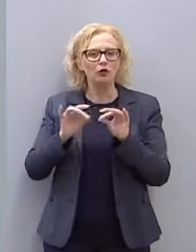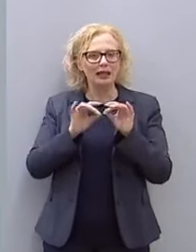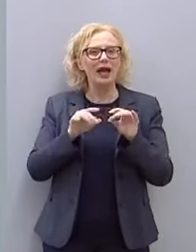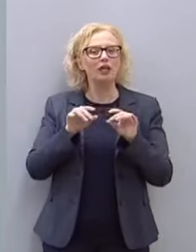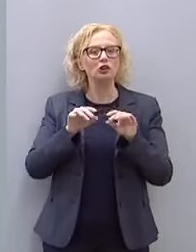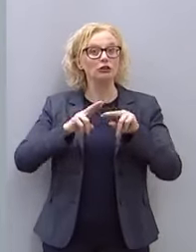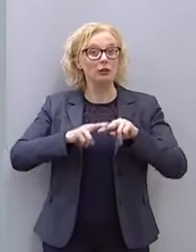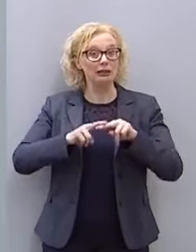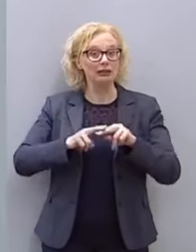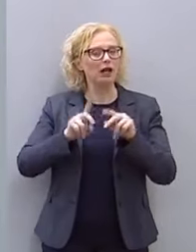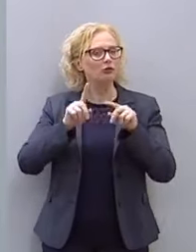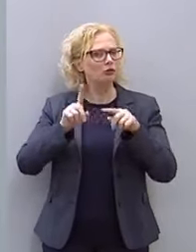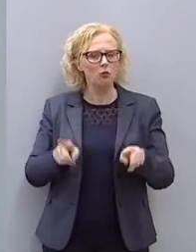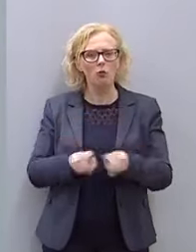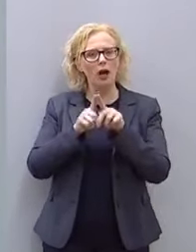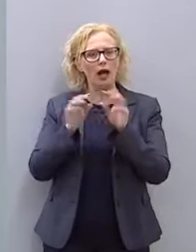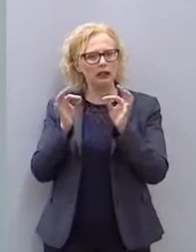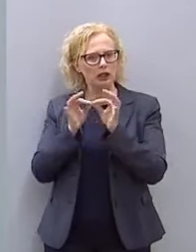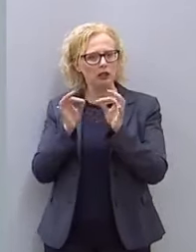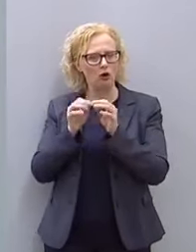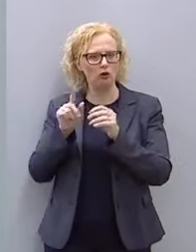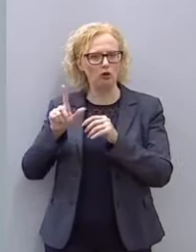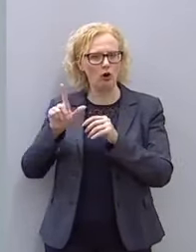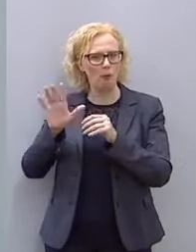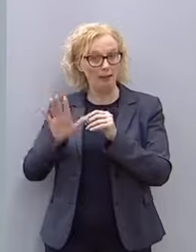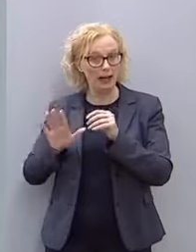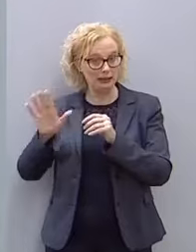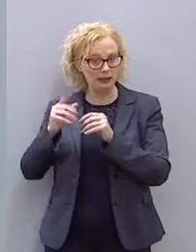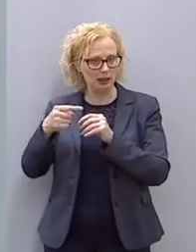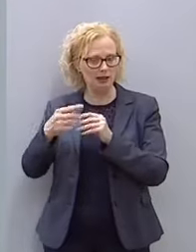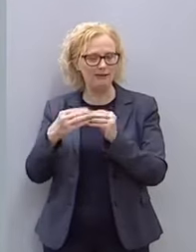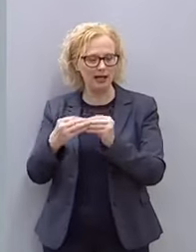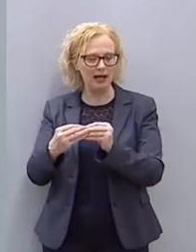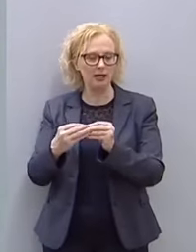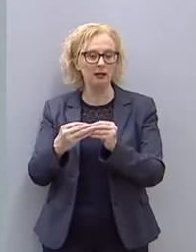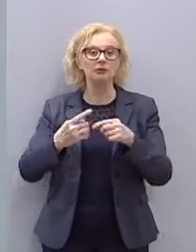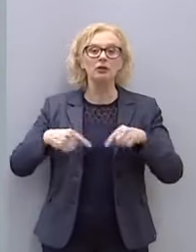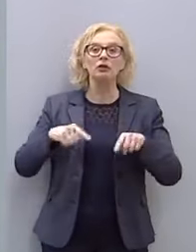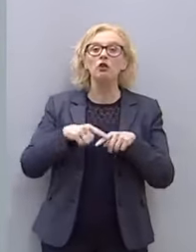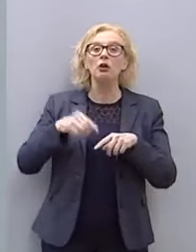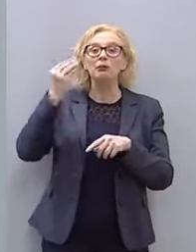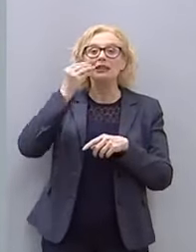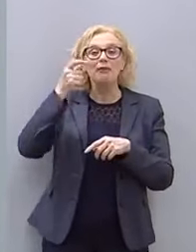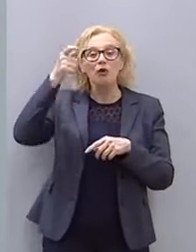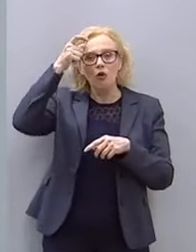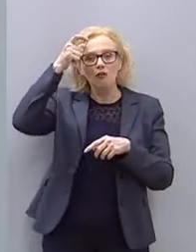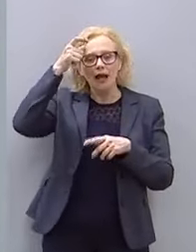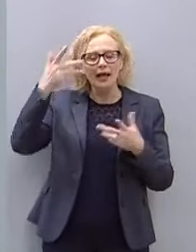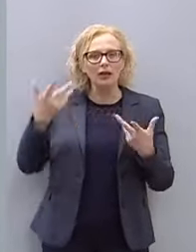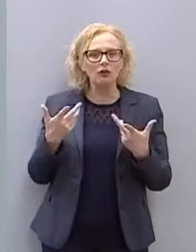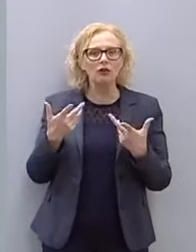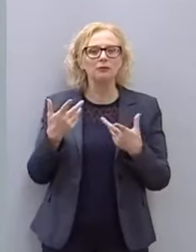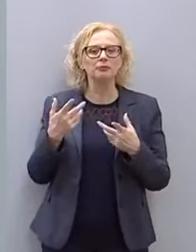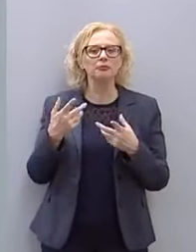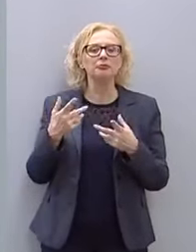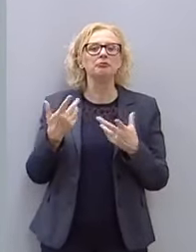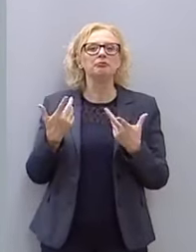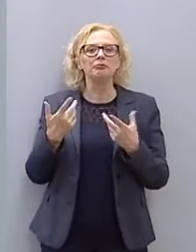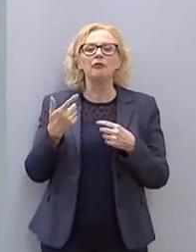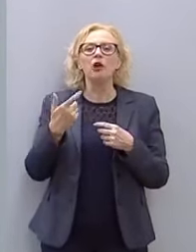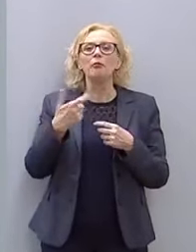lombardia e piano piano che vediamo che che il governo perché il movimento fra le regioni non è diciamo una